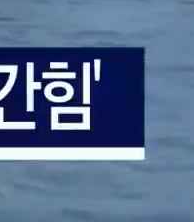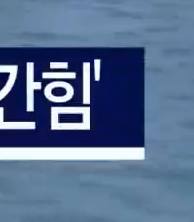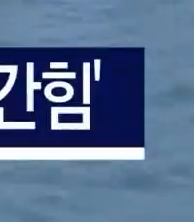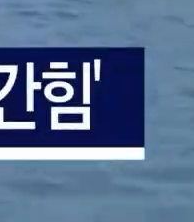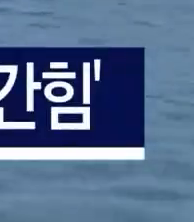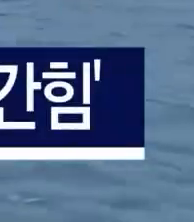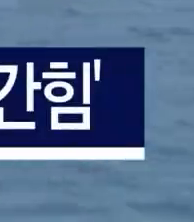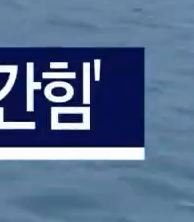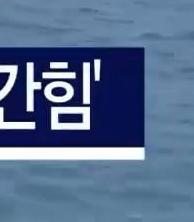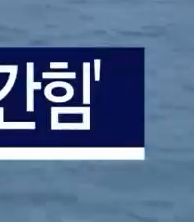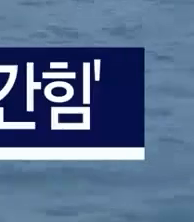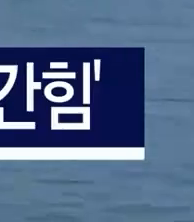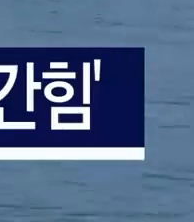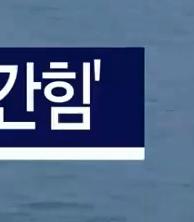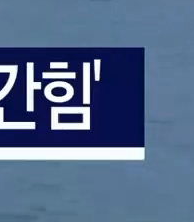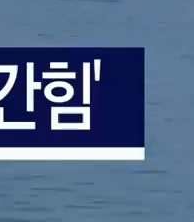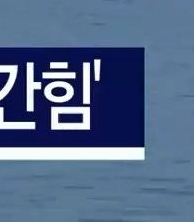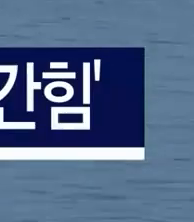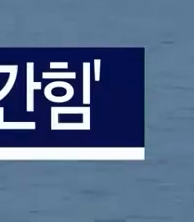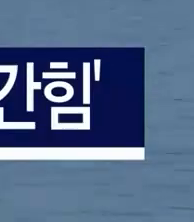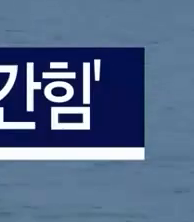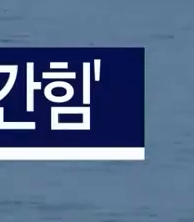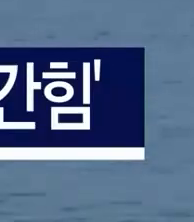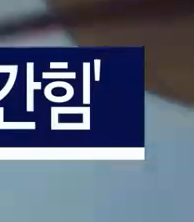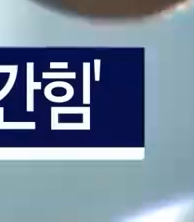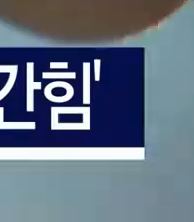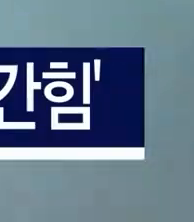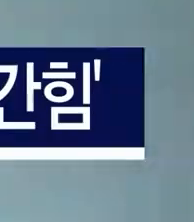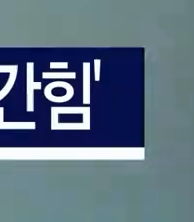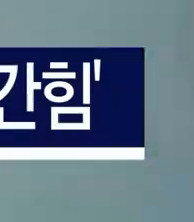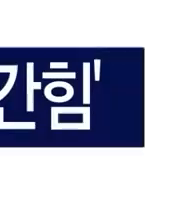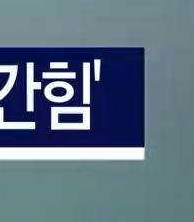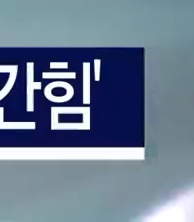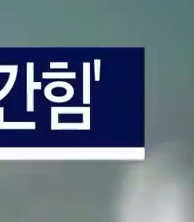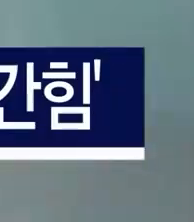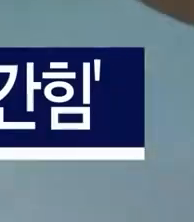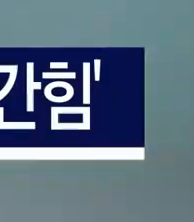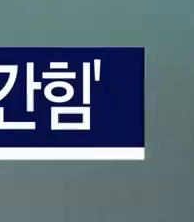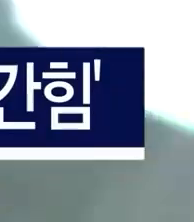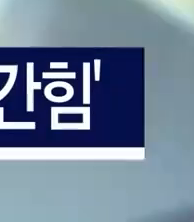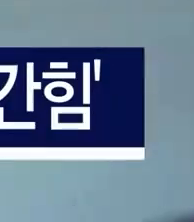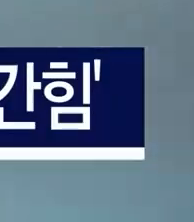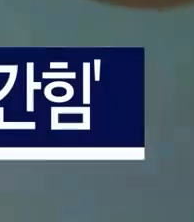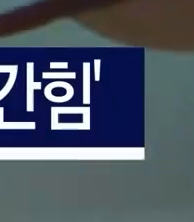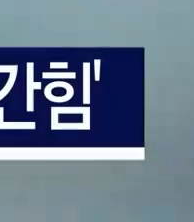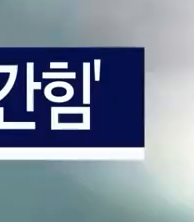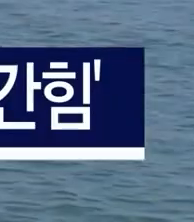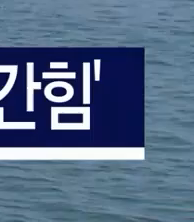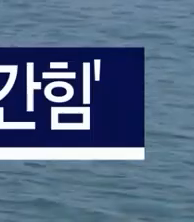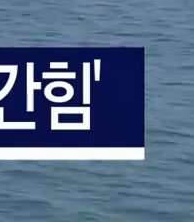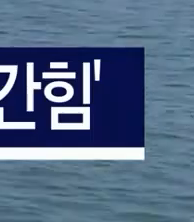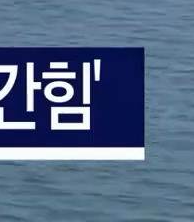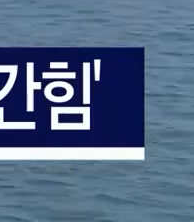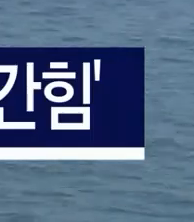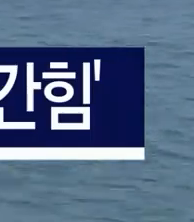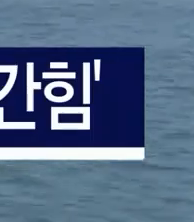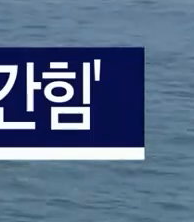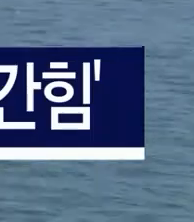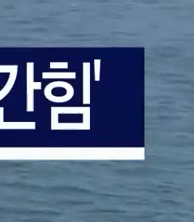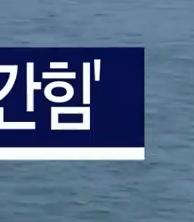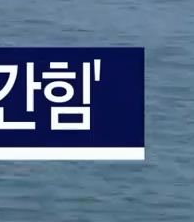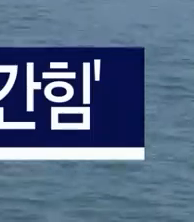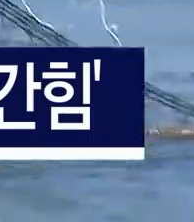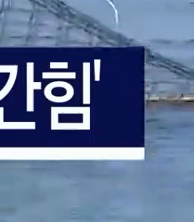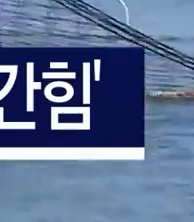바닷물 온도가 높아지면서 김 채묘 시기가 보름 정도 늦어졌습니다. 김 생산 기간이 짧아지는 만큼 생산량도